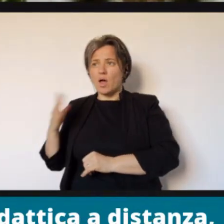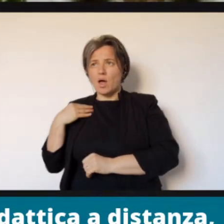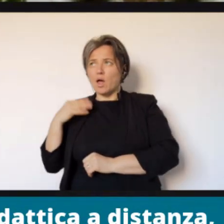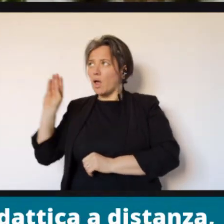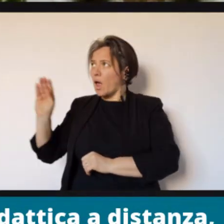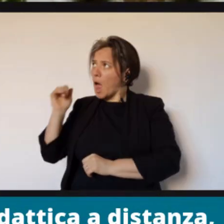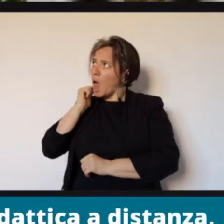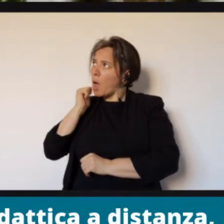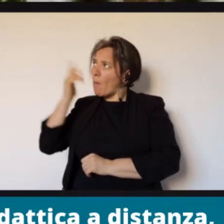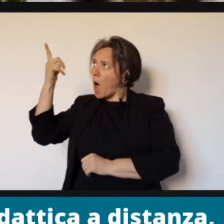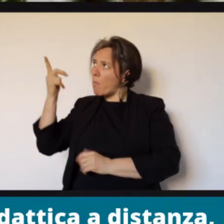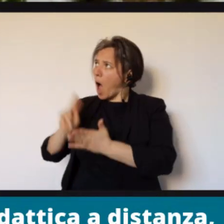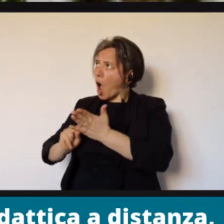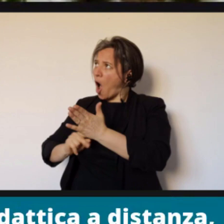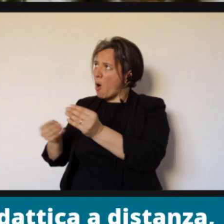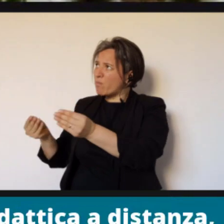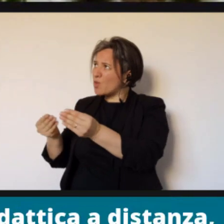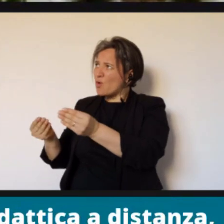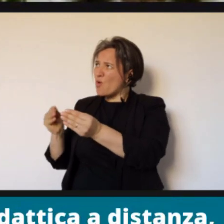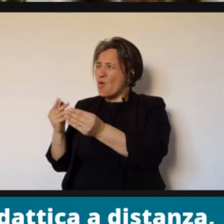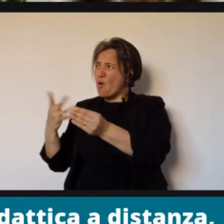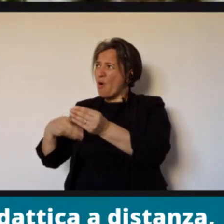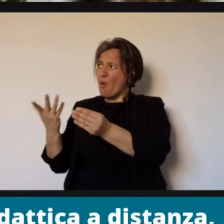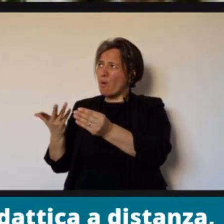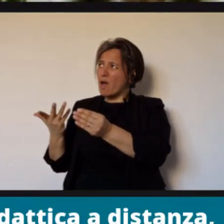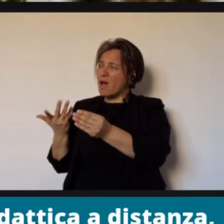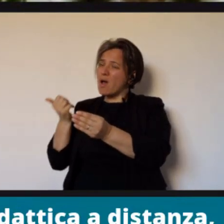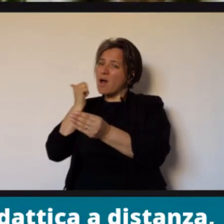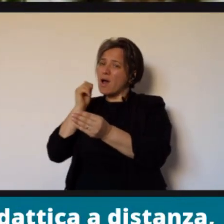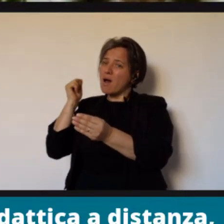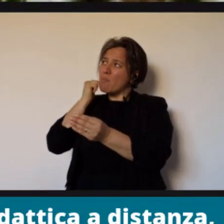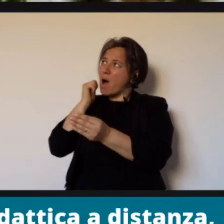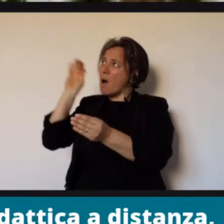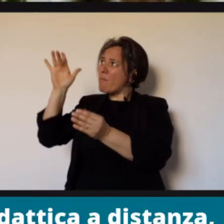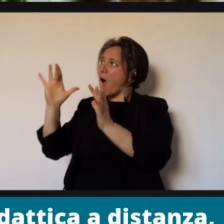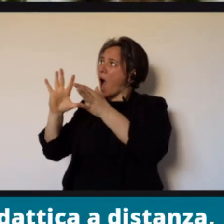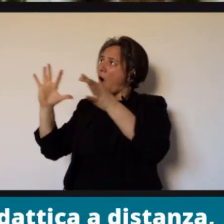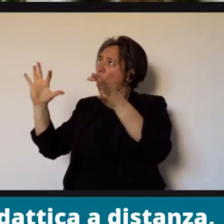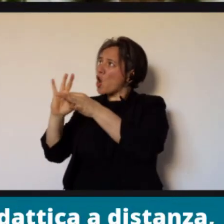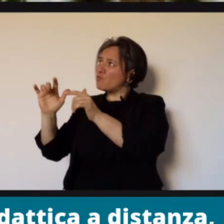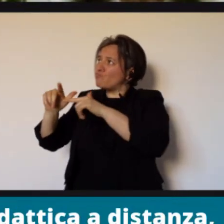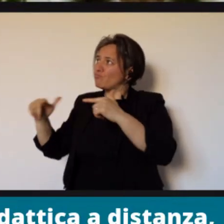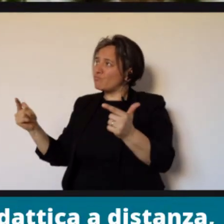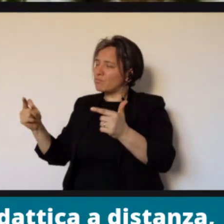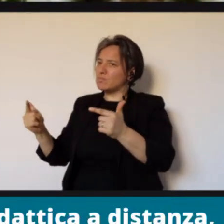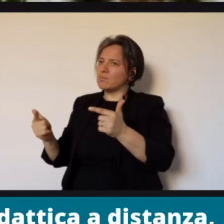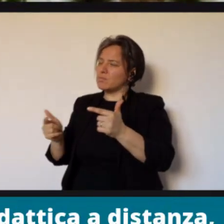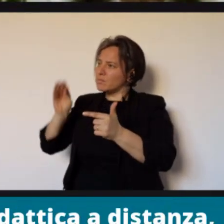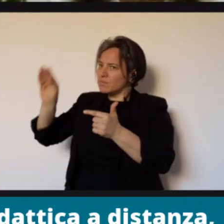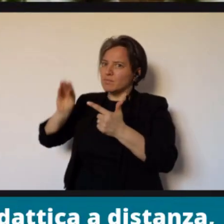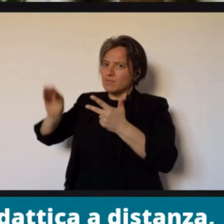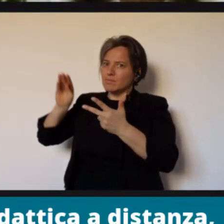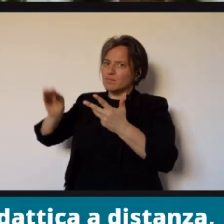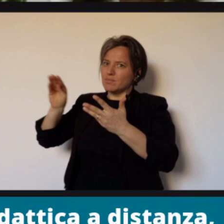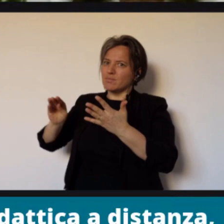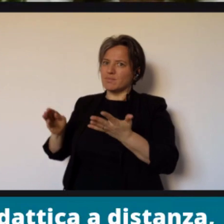arrivavano e gli dicevano: mamma, com'è questo compito? Mamma, non mi si connette.